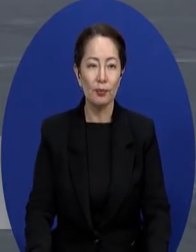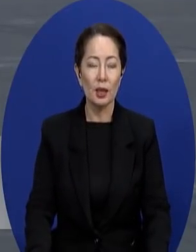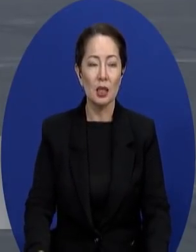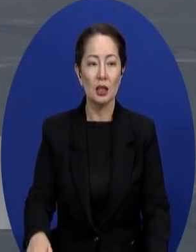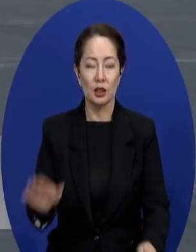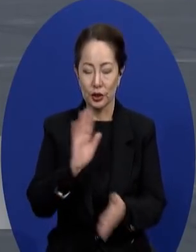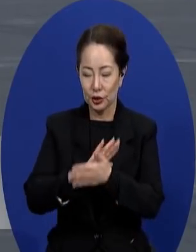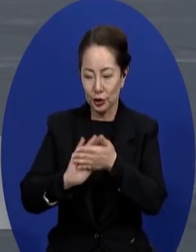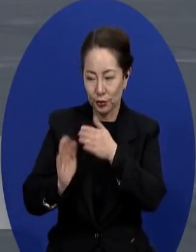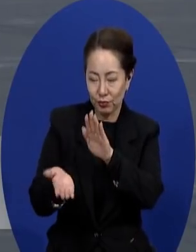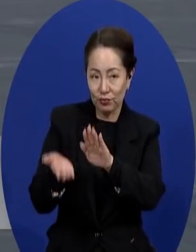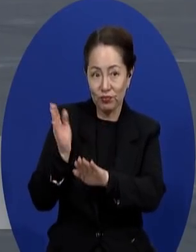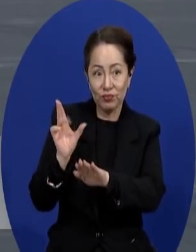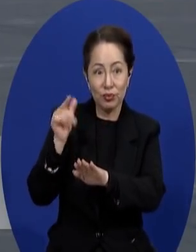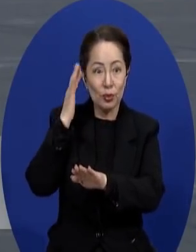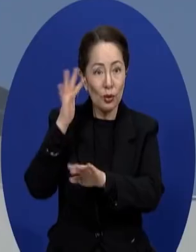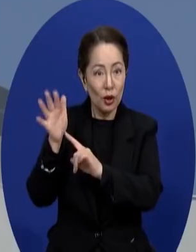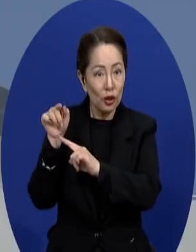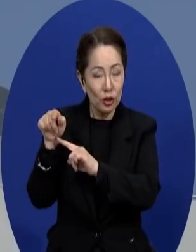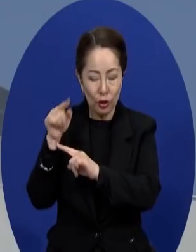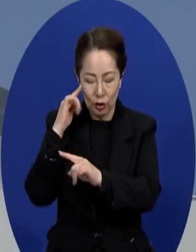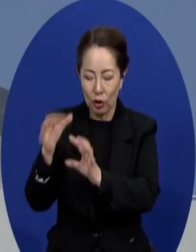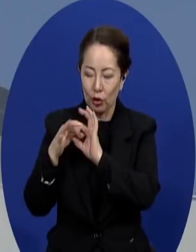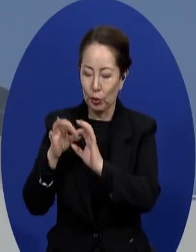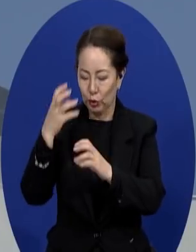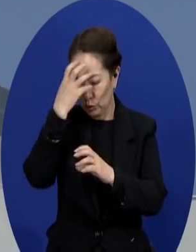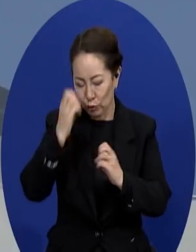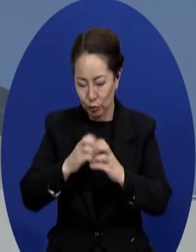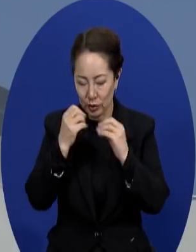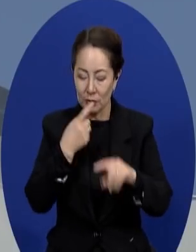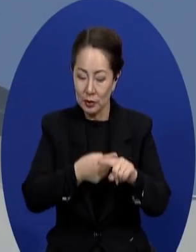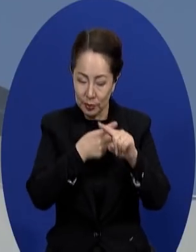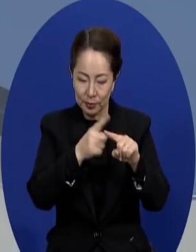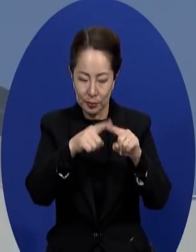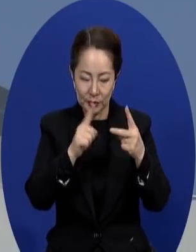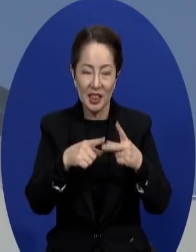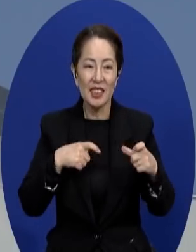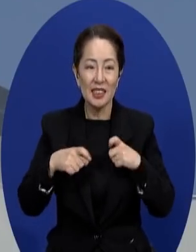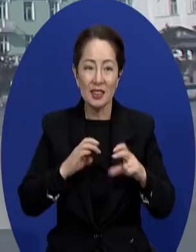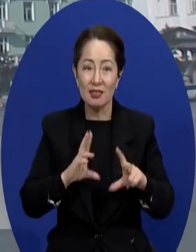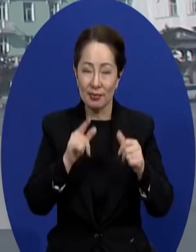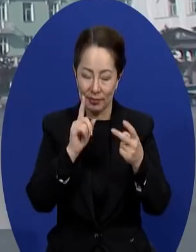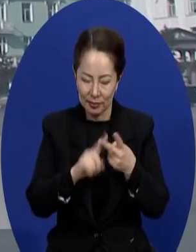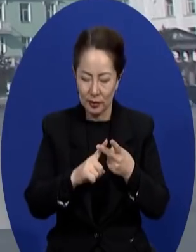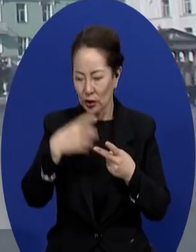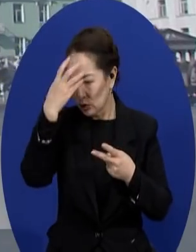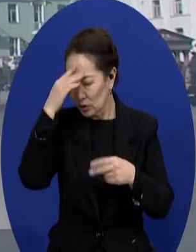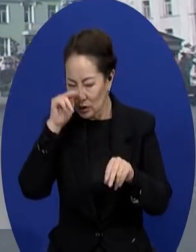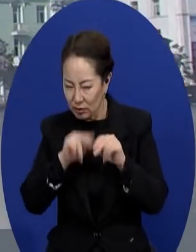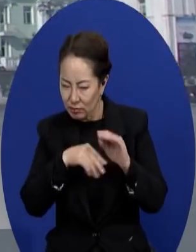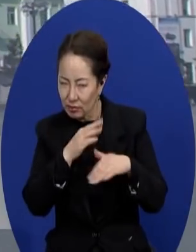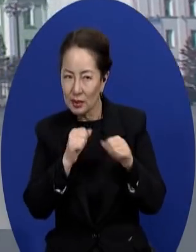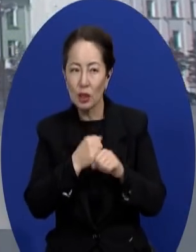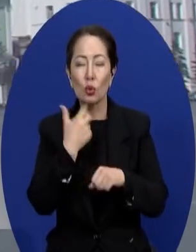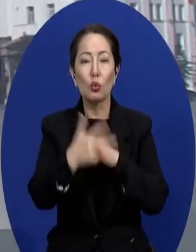Шин сэргэлтийн бодлогын хүрээнд төрийн бүтээмжийг нэмэгдүүлэх, эдийн засгийн сэргэлтийг эрчимжүүлэх зорилгоор зарим төрлийн төрийн хяналт шалгалтын үйл ажиллагааг